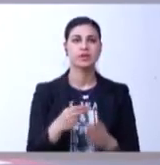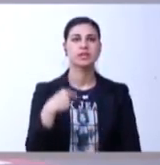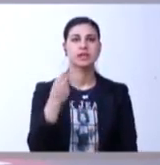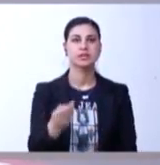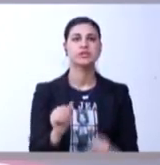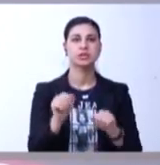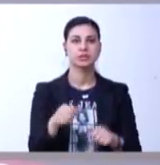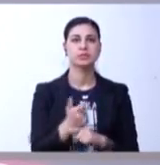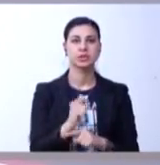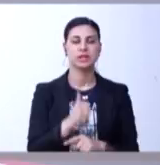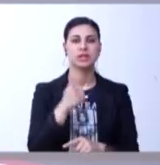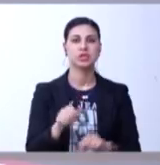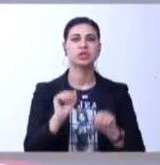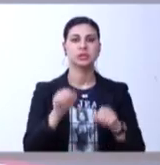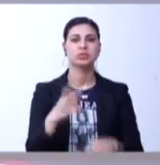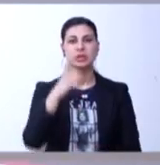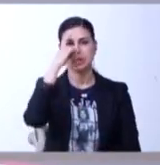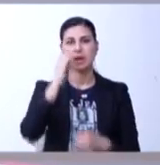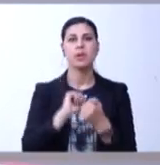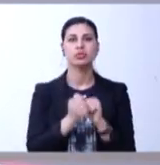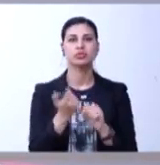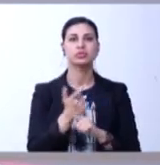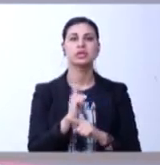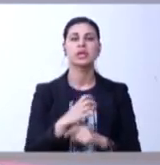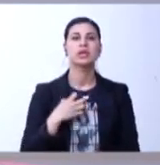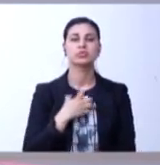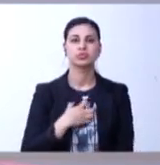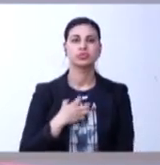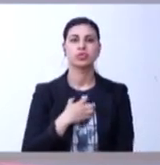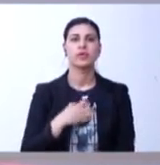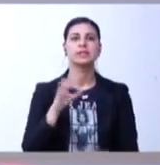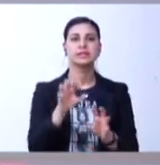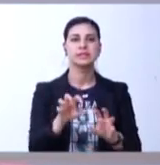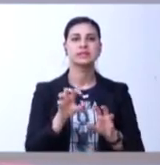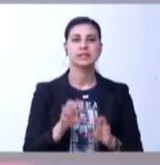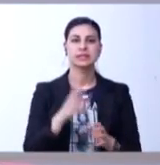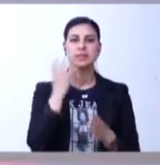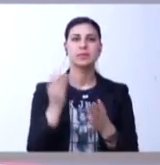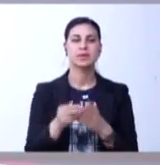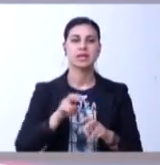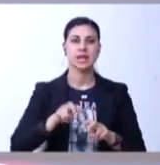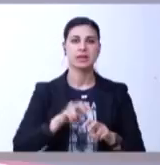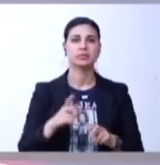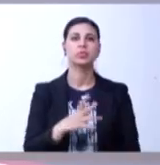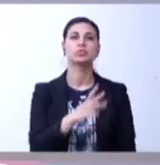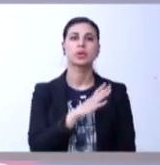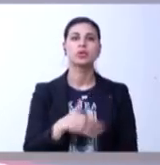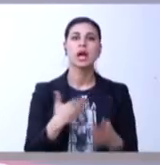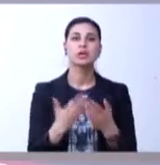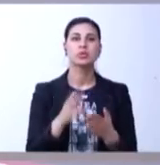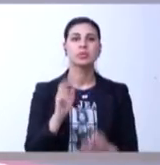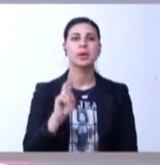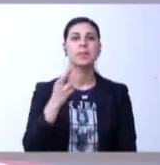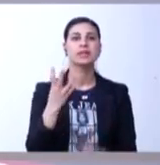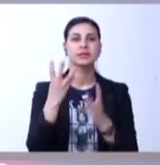შესაძლებლობა, შესანიშნავი შესაძლებლობა დაიმახსოვროთ ძალიან მნიშვნელოვანი წესები პირადი ექიმისგან, იყოთ აქტიურები და